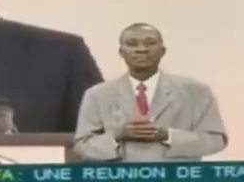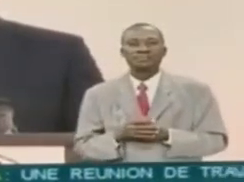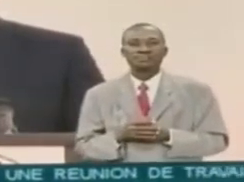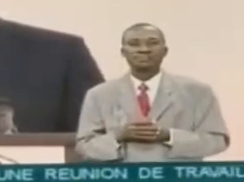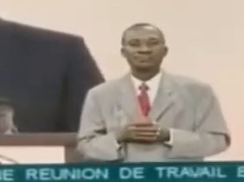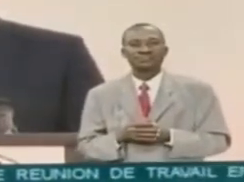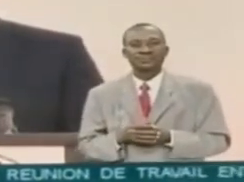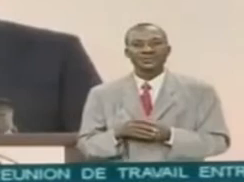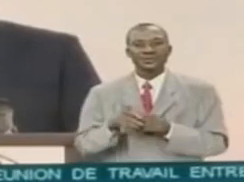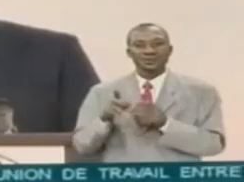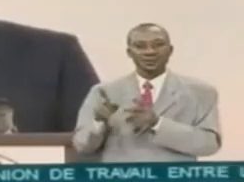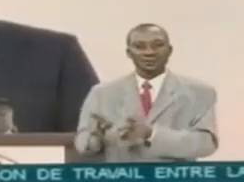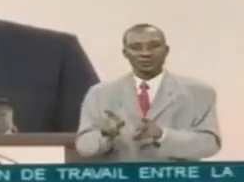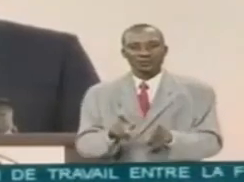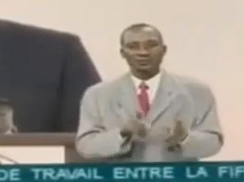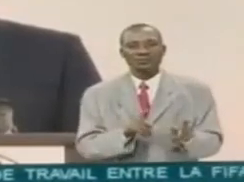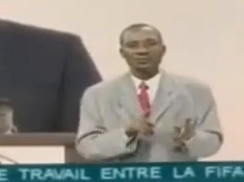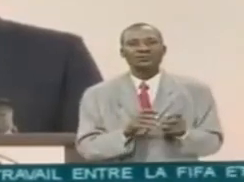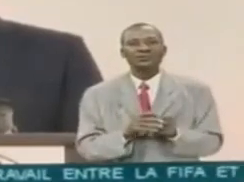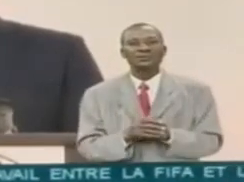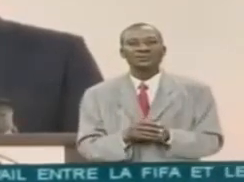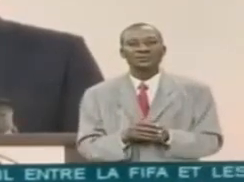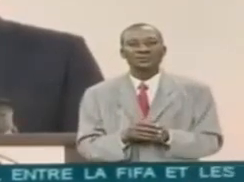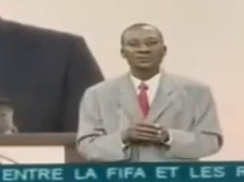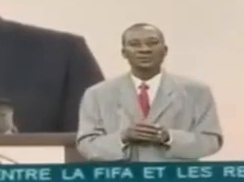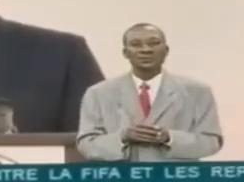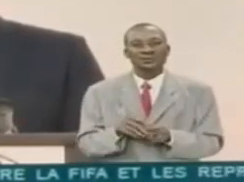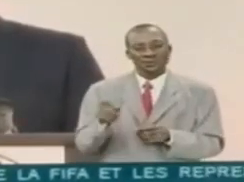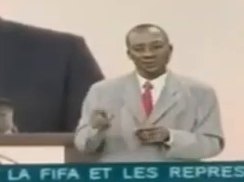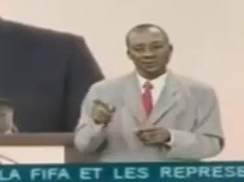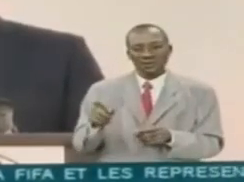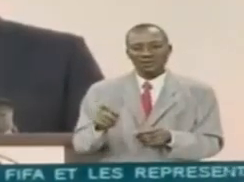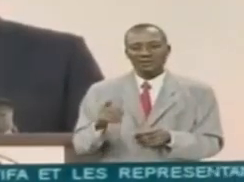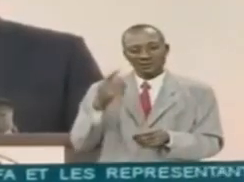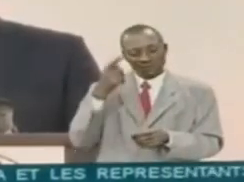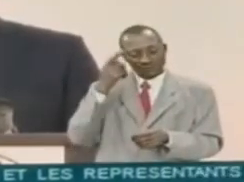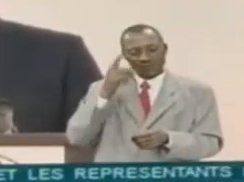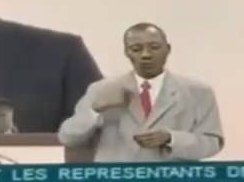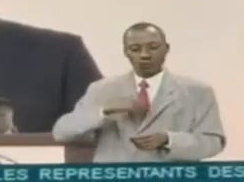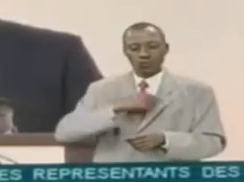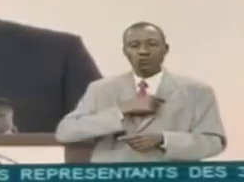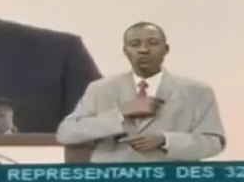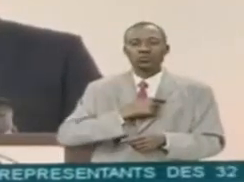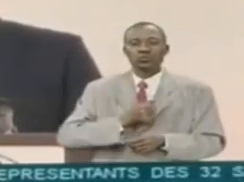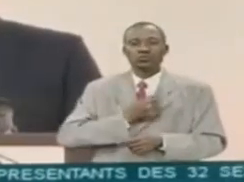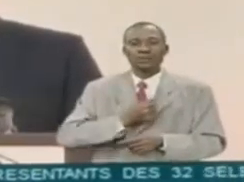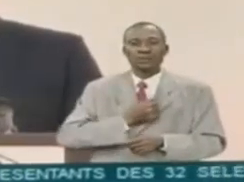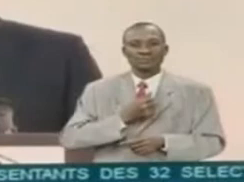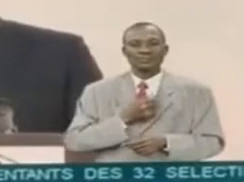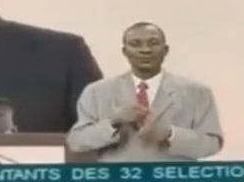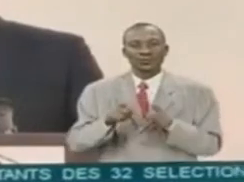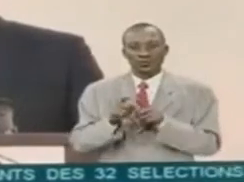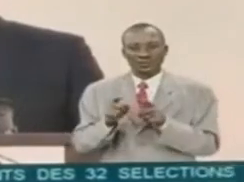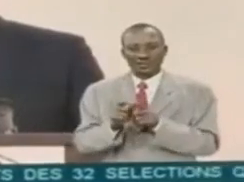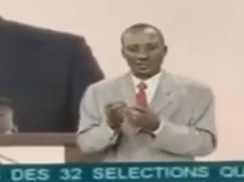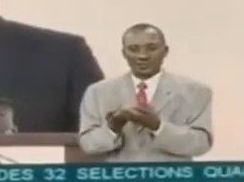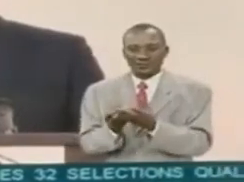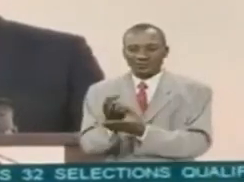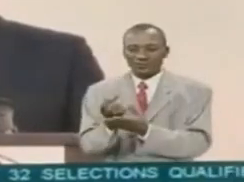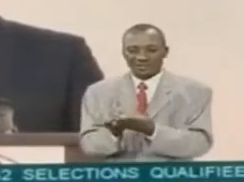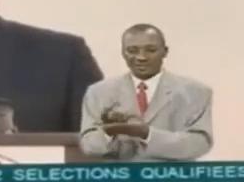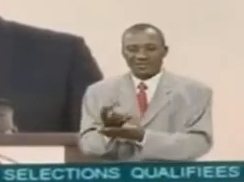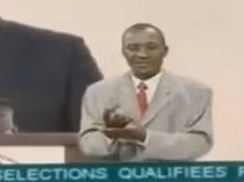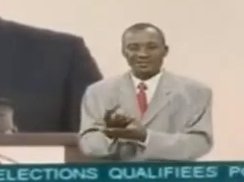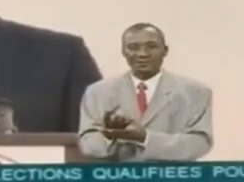Ce processus relevant de la souveraineté nationale et son financement étant totalement pris